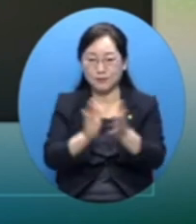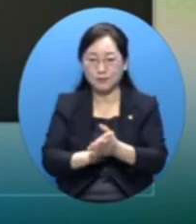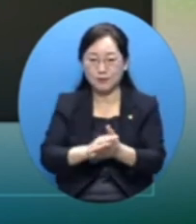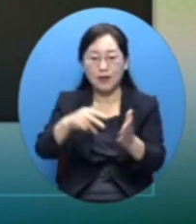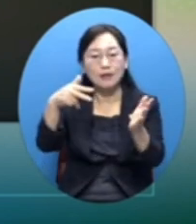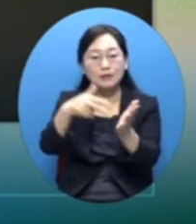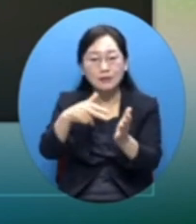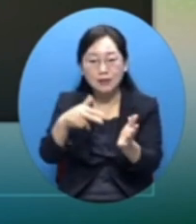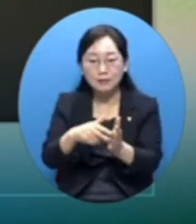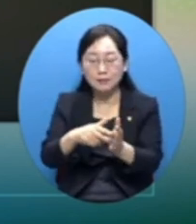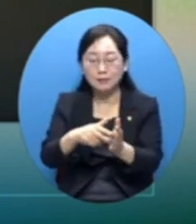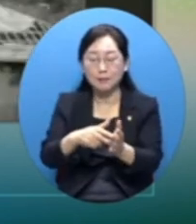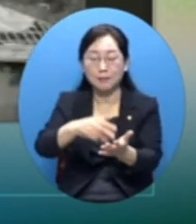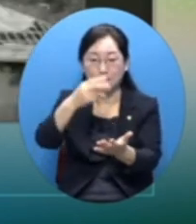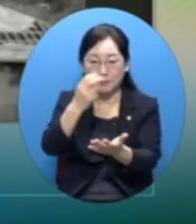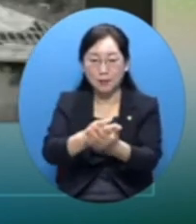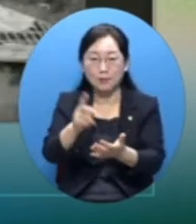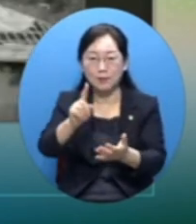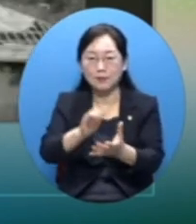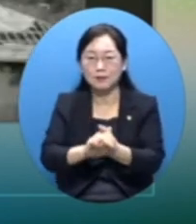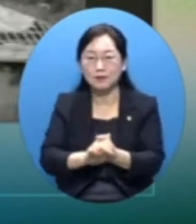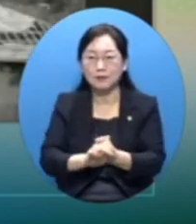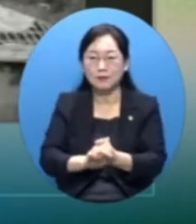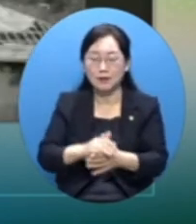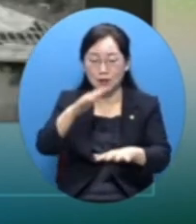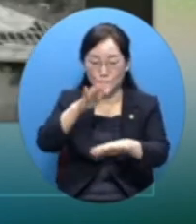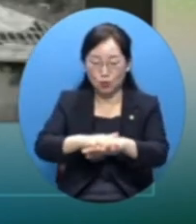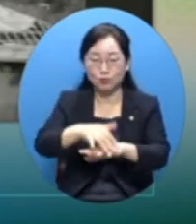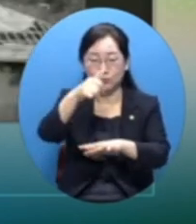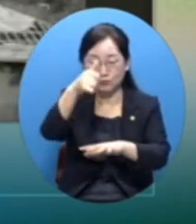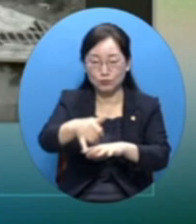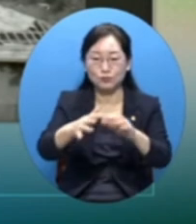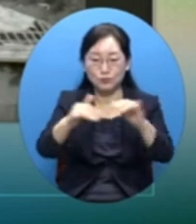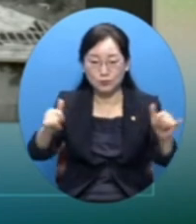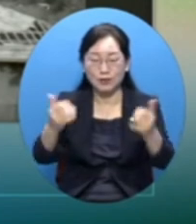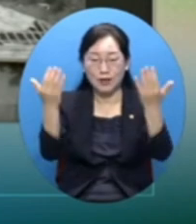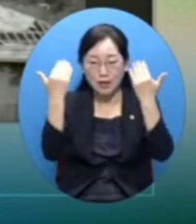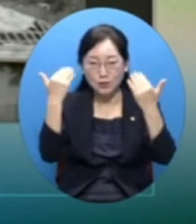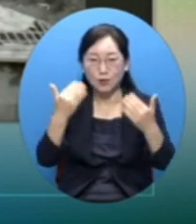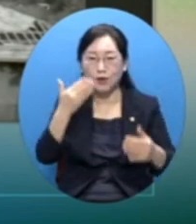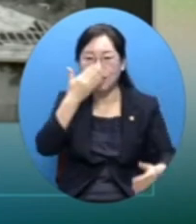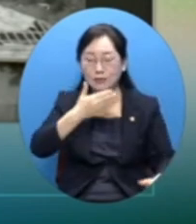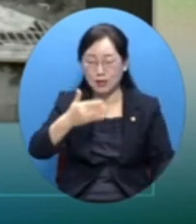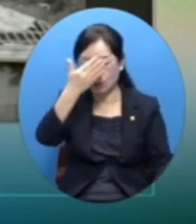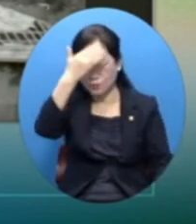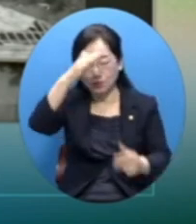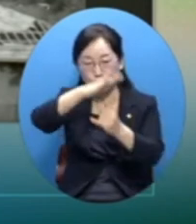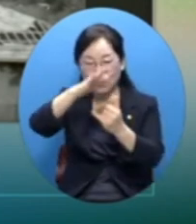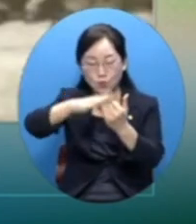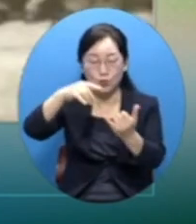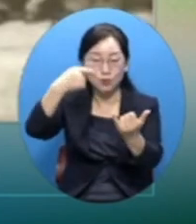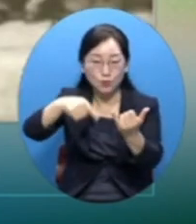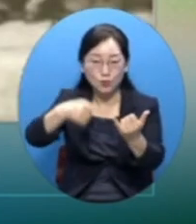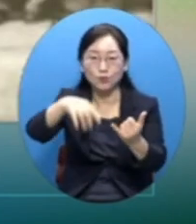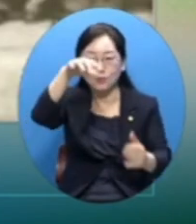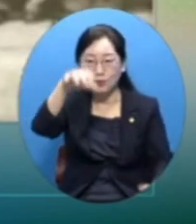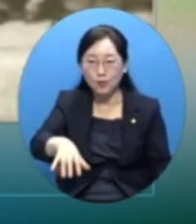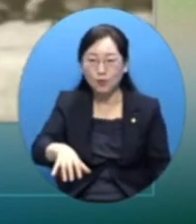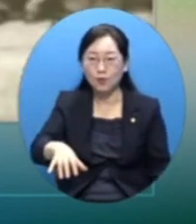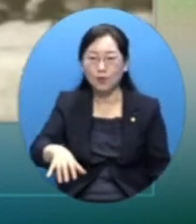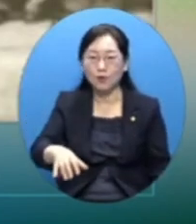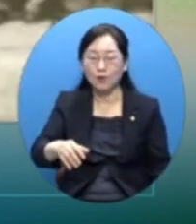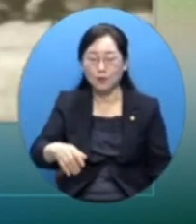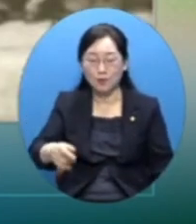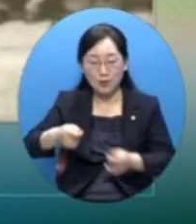가나안 복민 제제 가난한 농군학교 교 가나안 청소년 교육원 가나안 복민 연구소 가나안 복민 대학